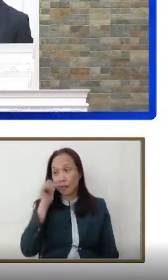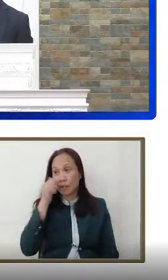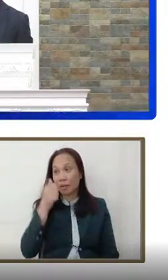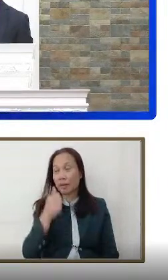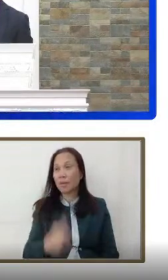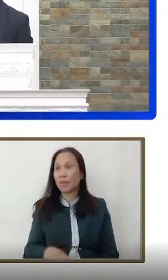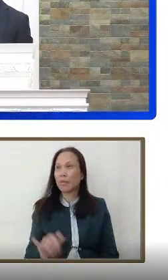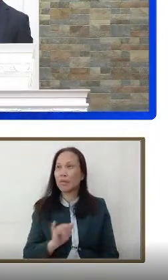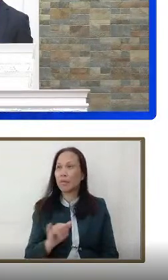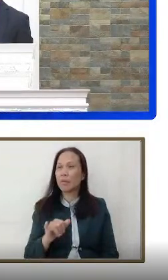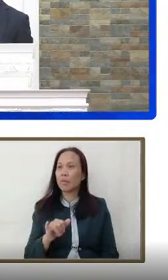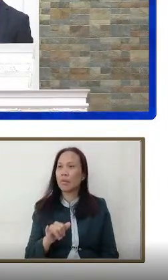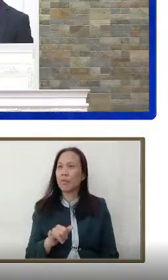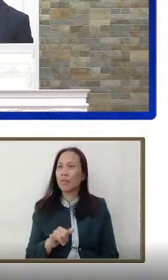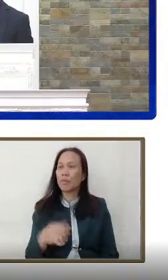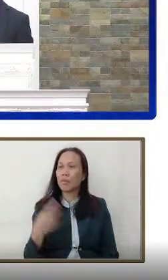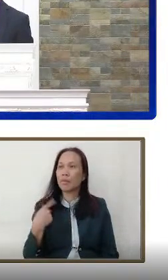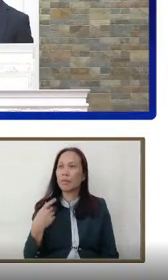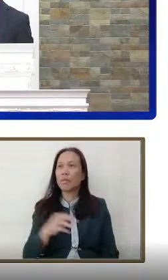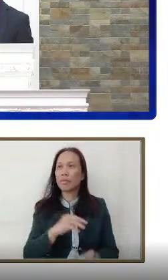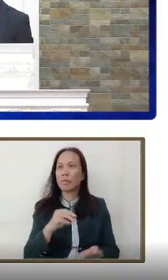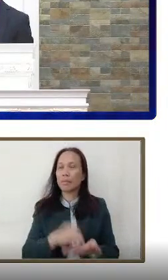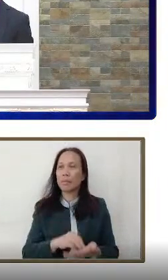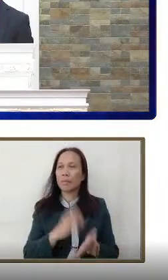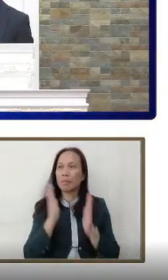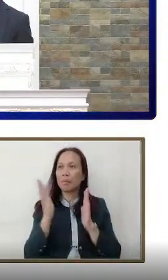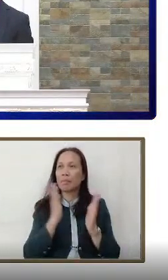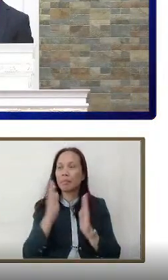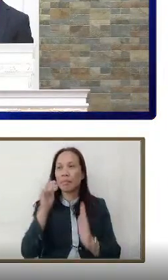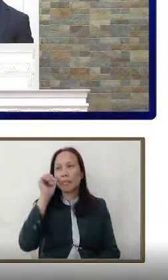ano? May midweek service kayo?